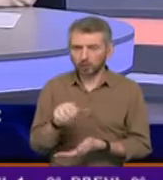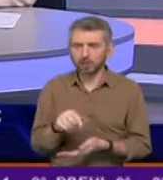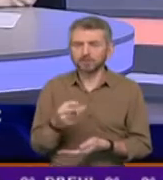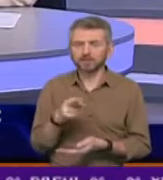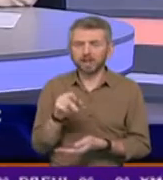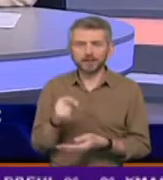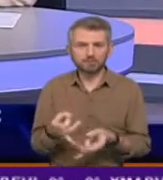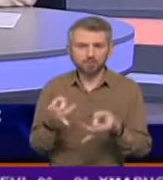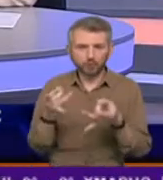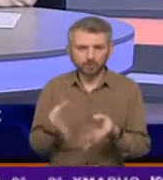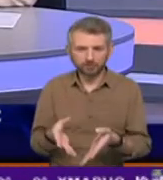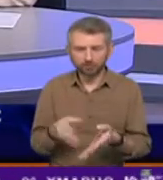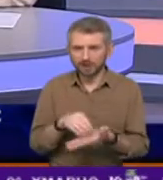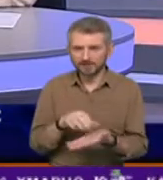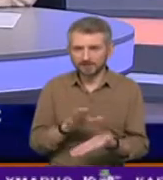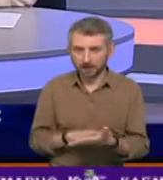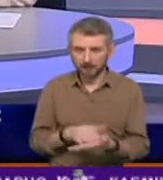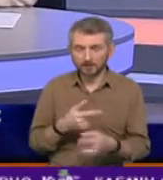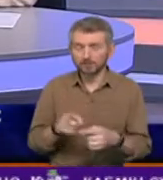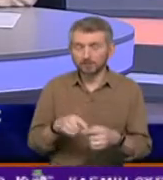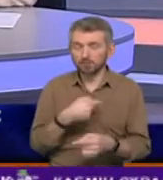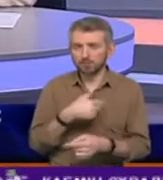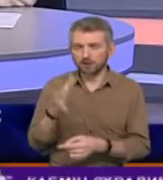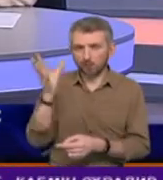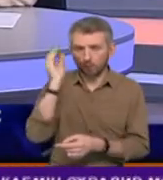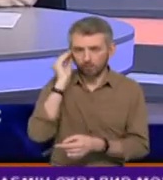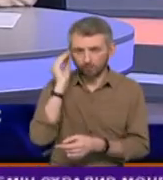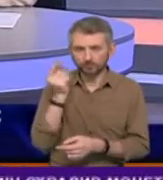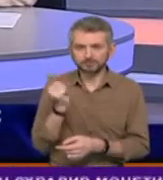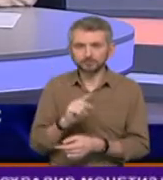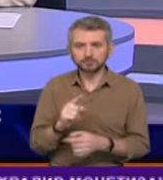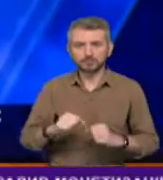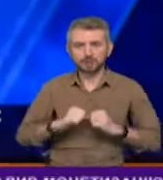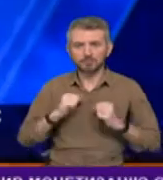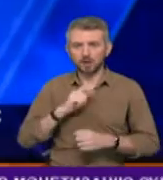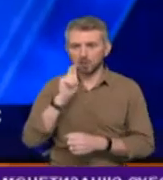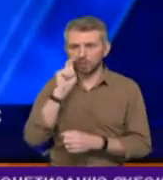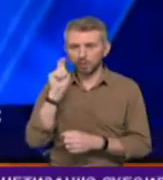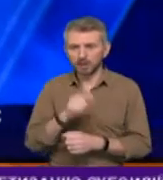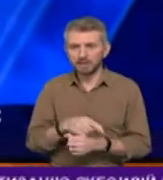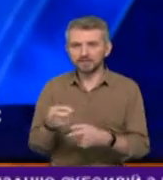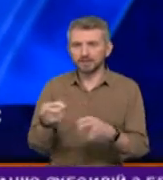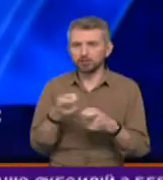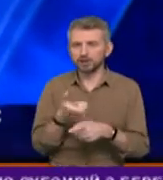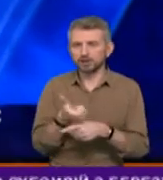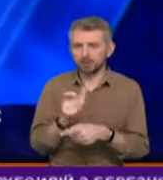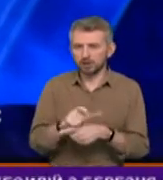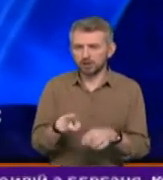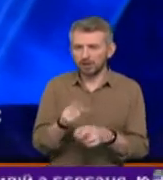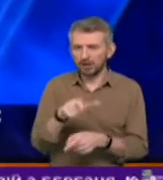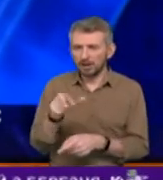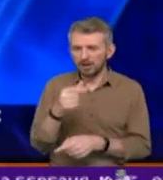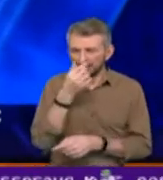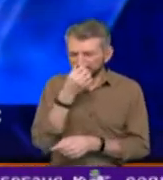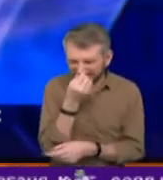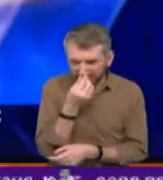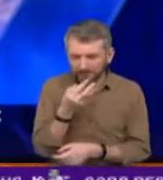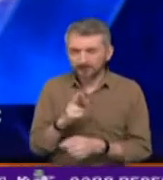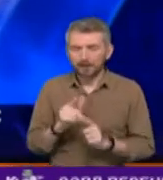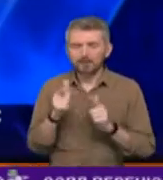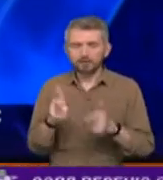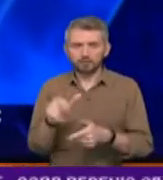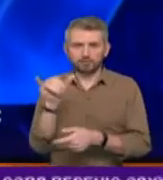складати ЗНО, так от, зовнішнє незалежне оцінювання. Випускникам шкіл для вступу, увага, до вступу до вищих навчальних